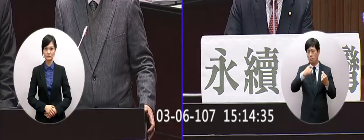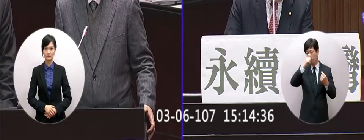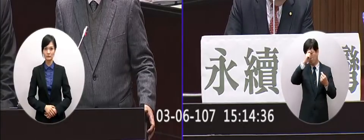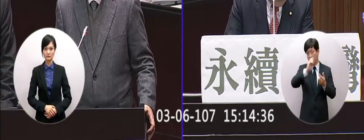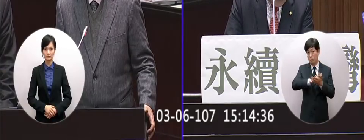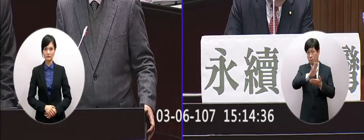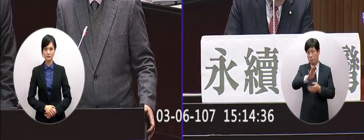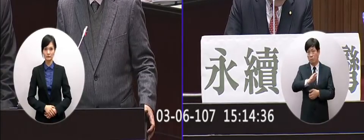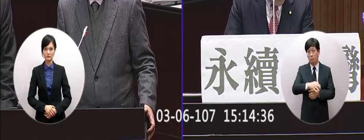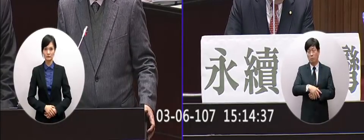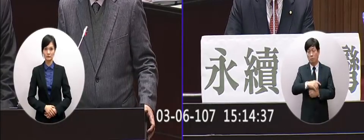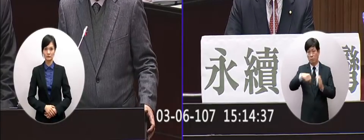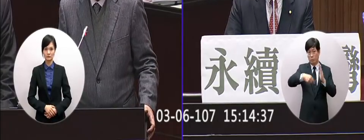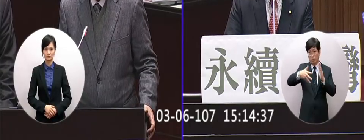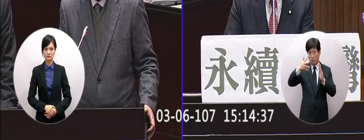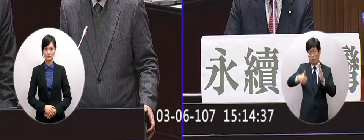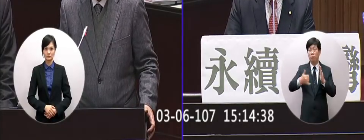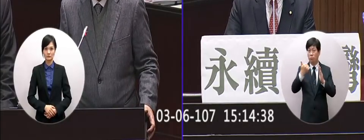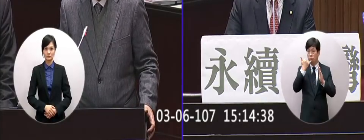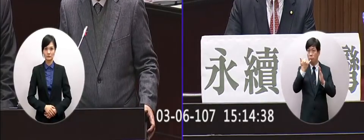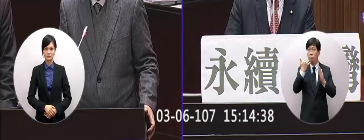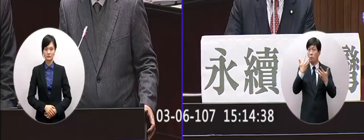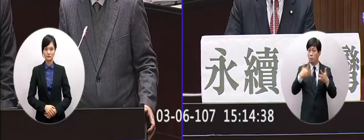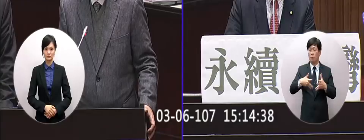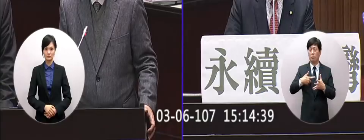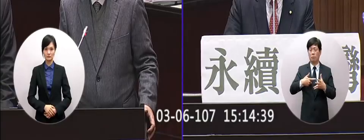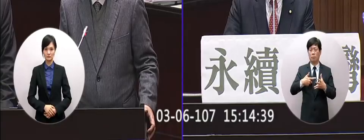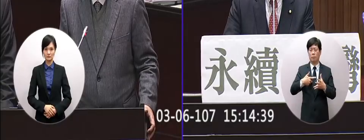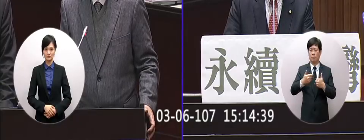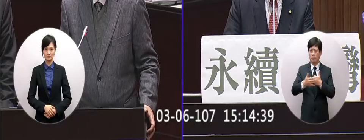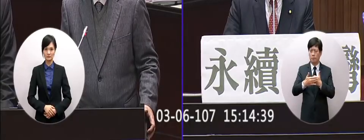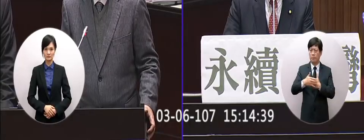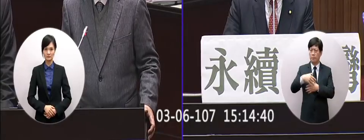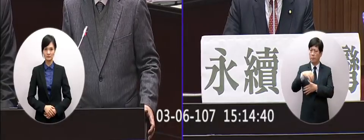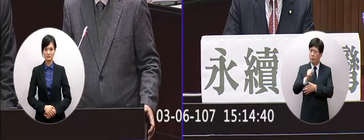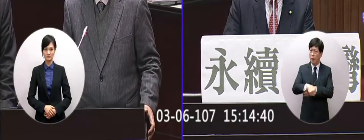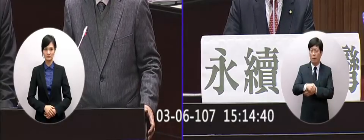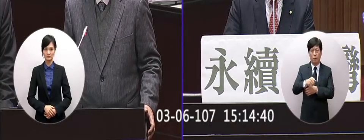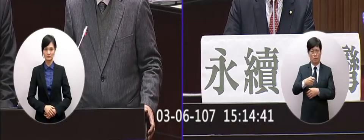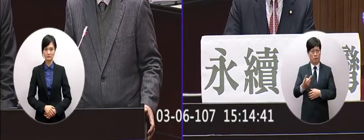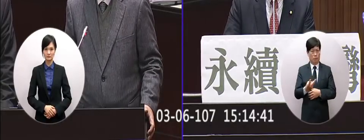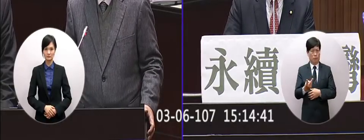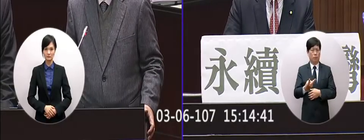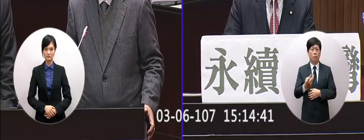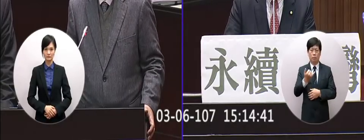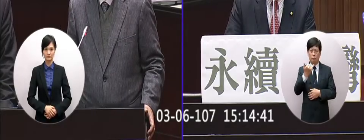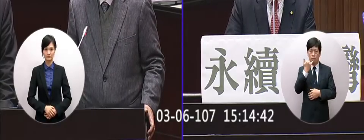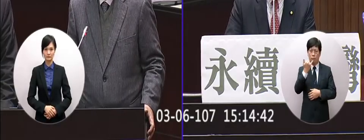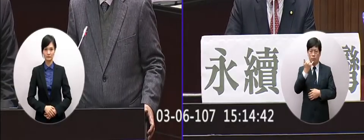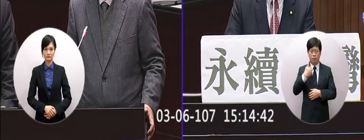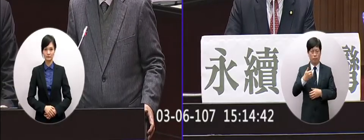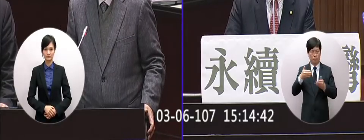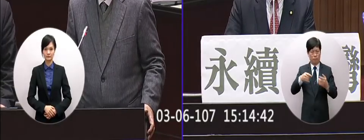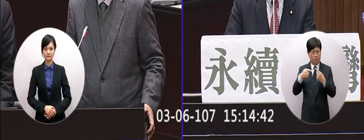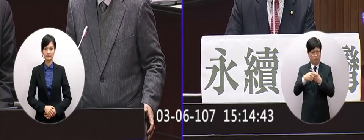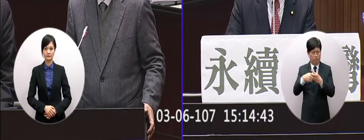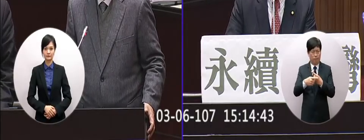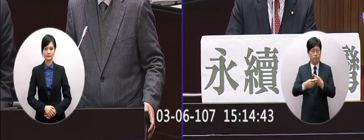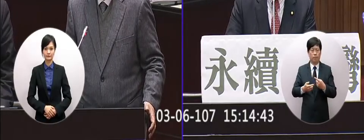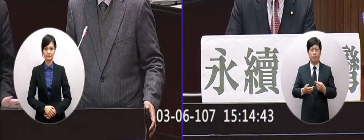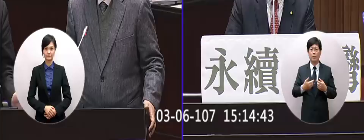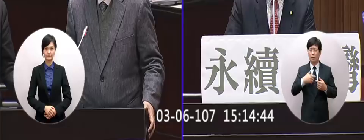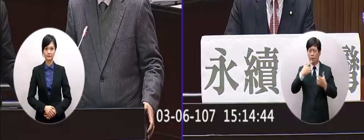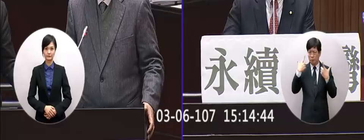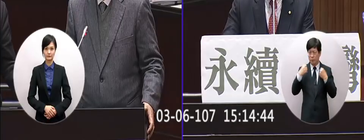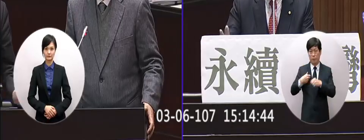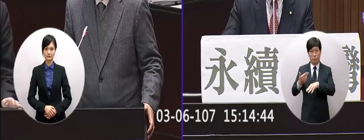说，未来院长在这个部分能够承诺说，在这两个部分能够做一些琢磨，因为这是业界的